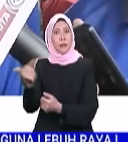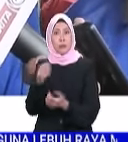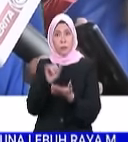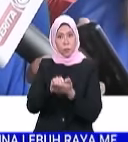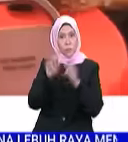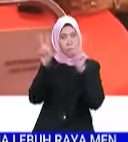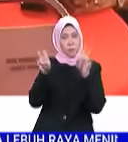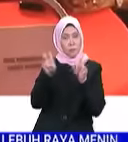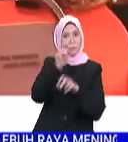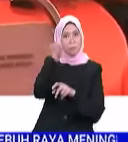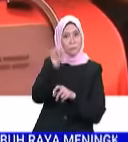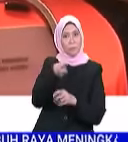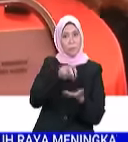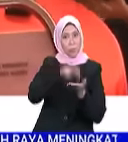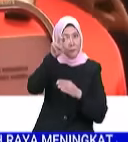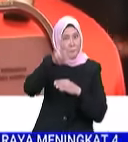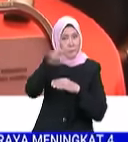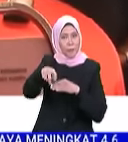dikira lompat?